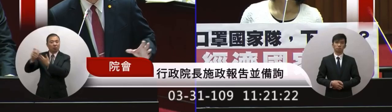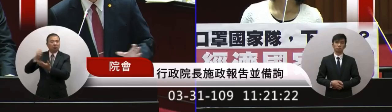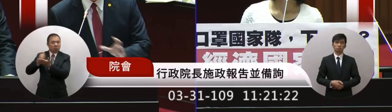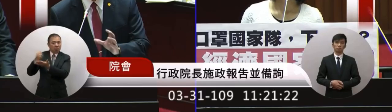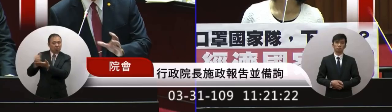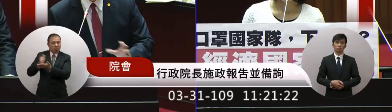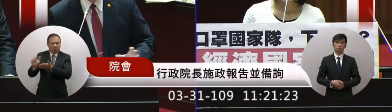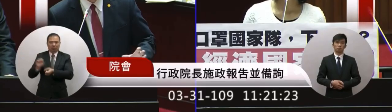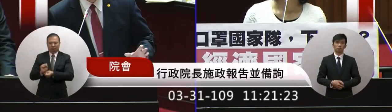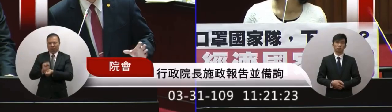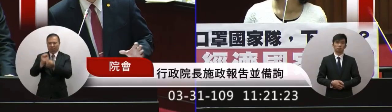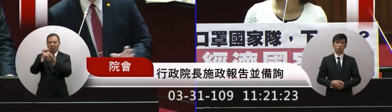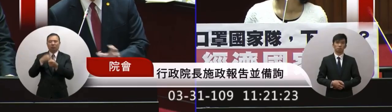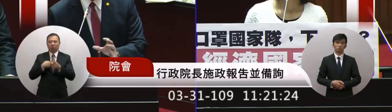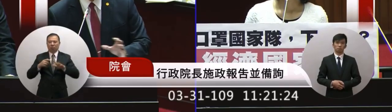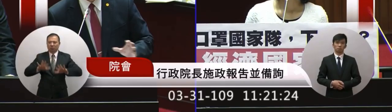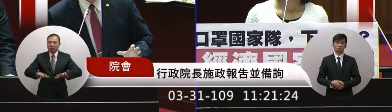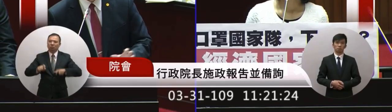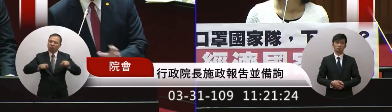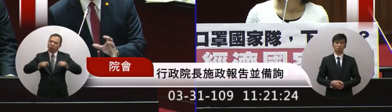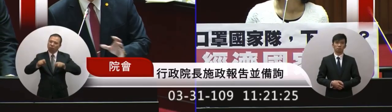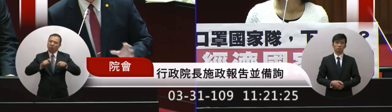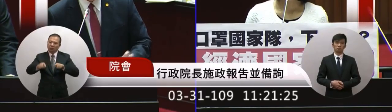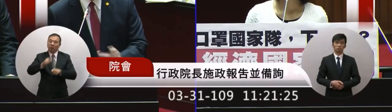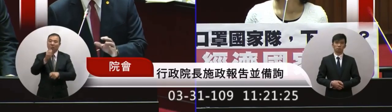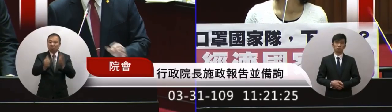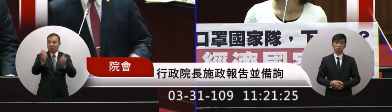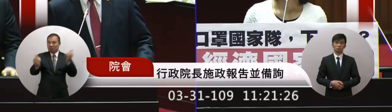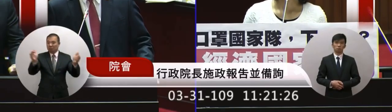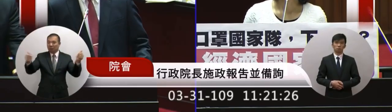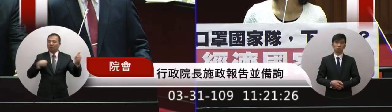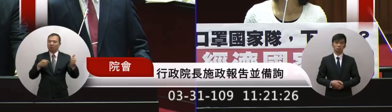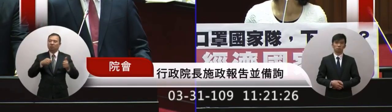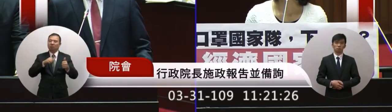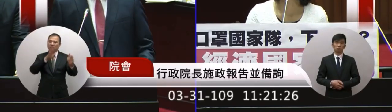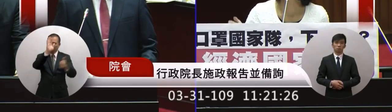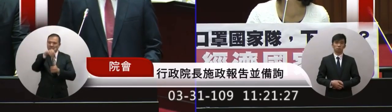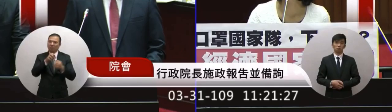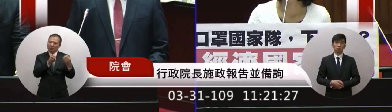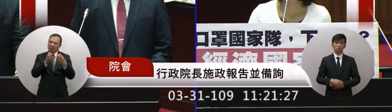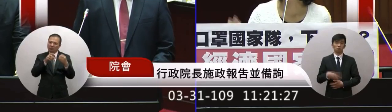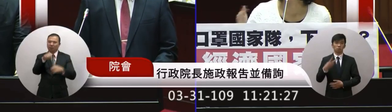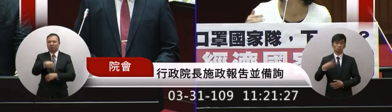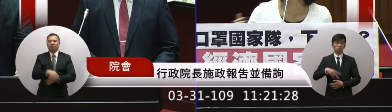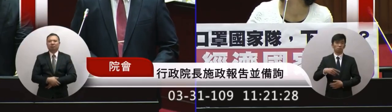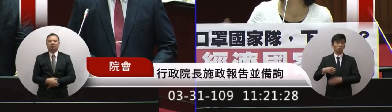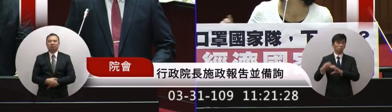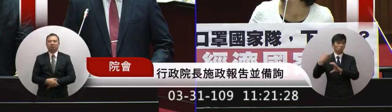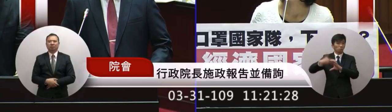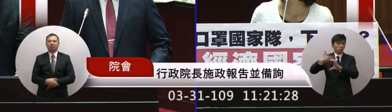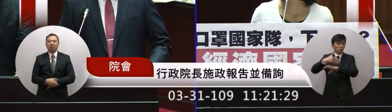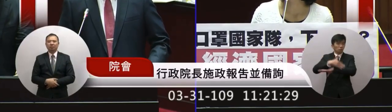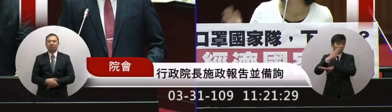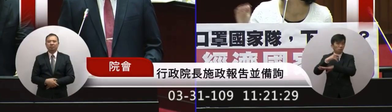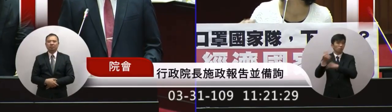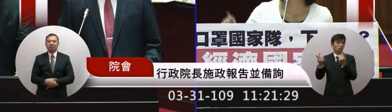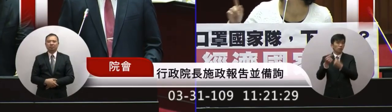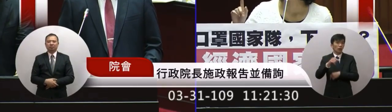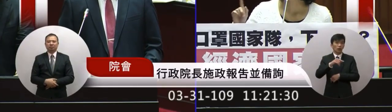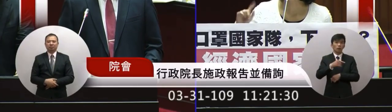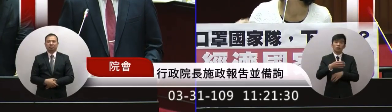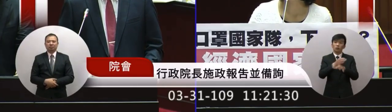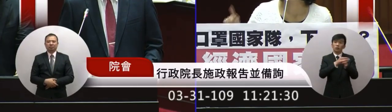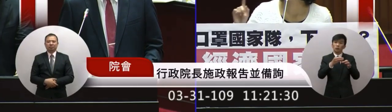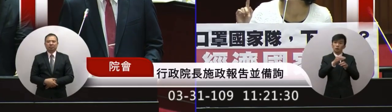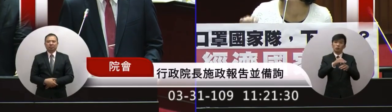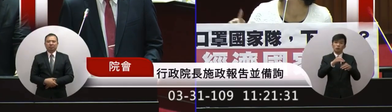甲咱企业界来配合、来帮忙、来甲支持安尼。 所以讲媒体的报道，即卖《金周刊》整理的是说，我们只